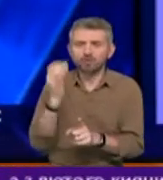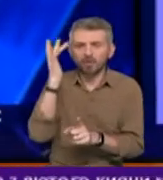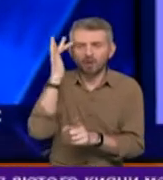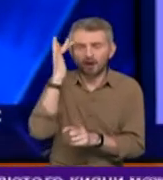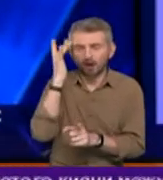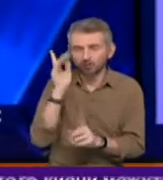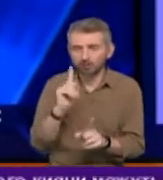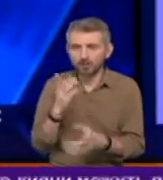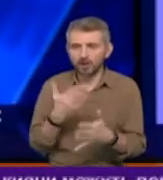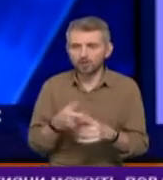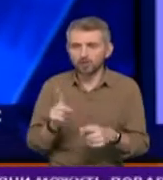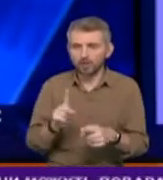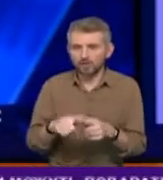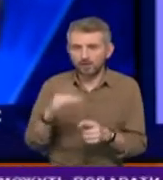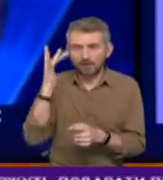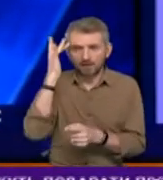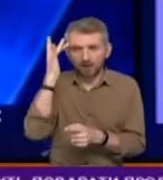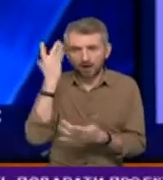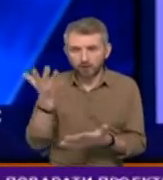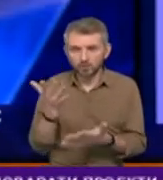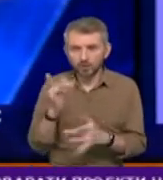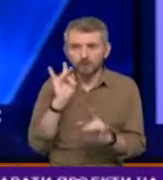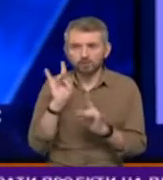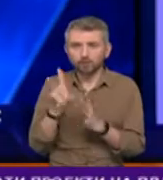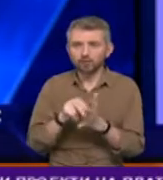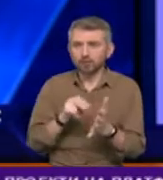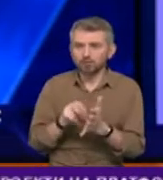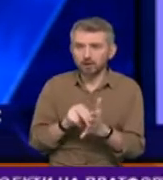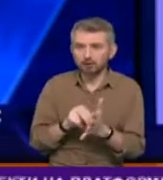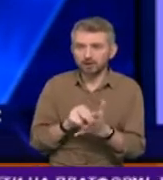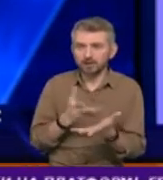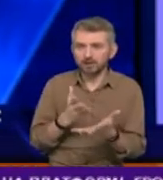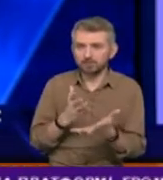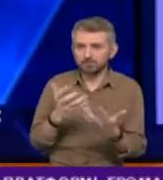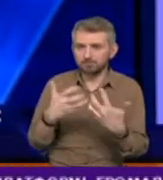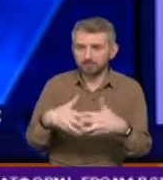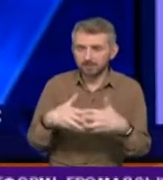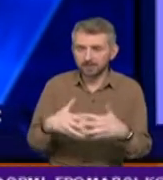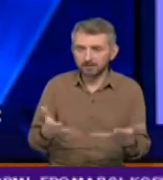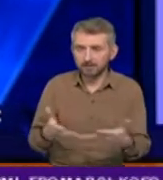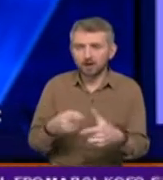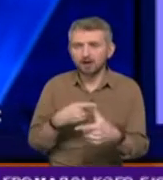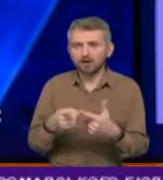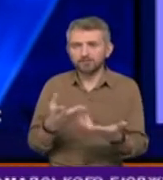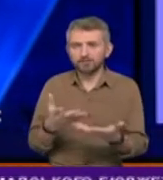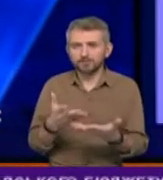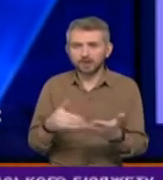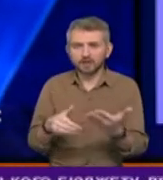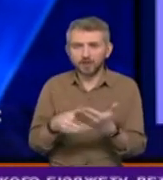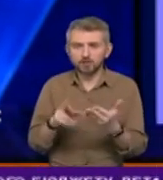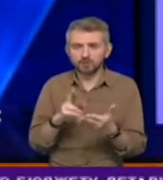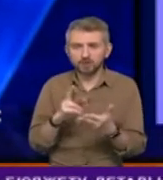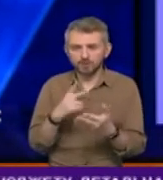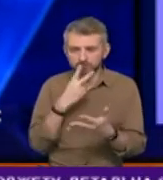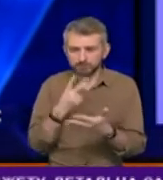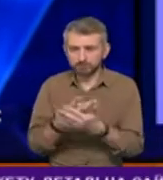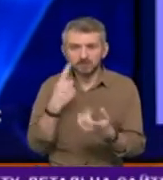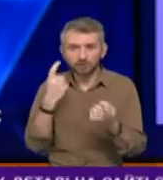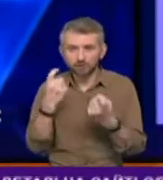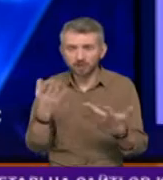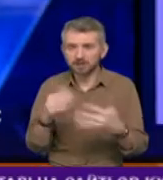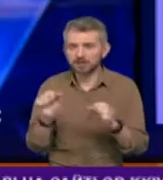можна, я цікаву історію розповім. Все ж питаю пані Тетяну, а він нам не дає поговорити. Я просто згадав, пані Тетяна зможе підтвердити. У